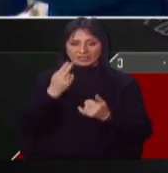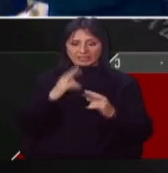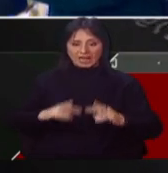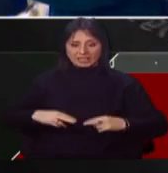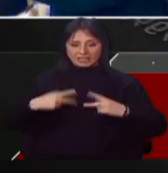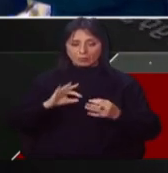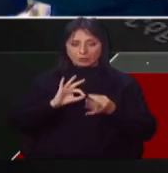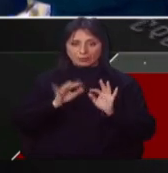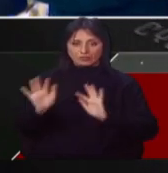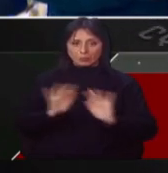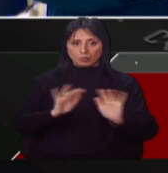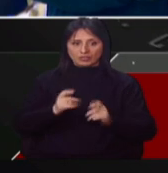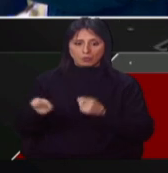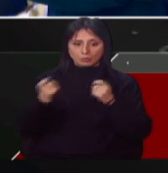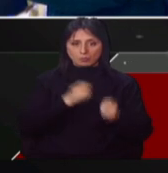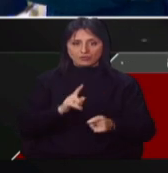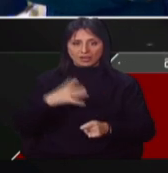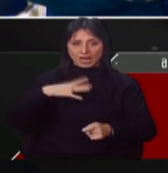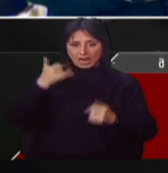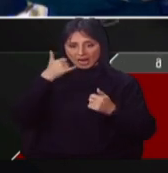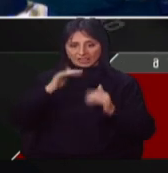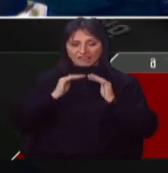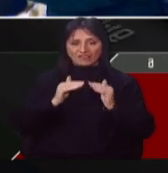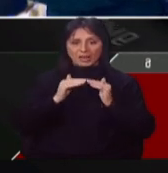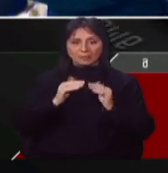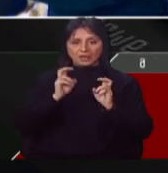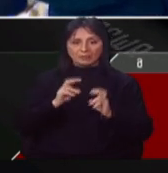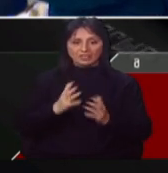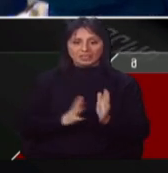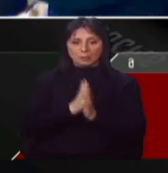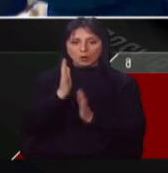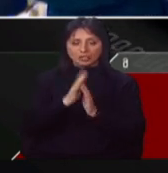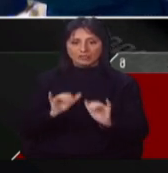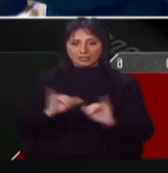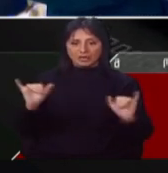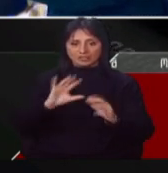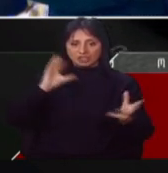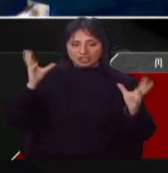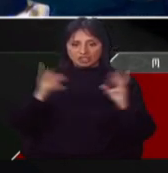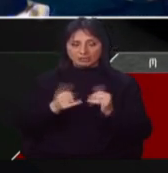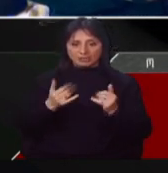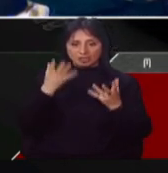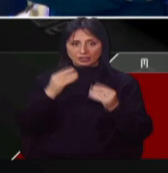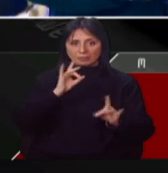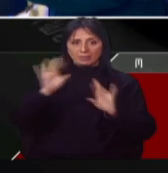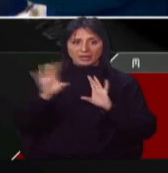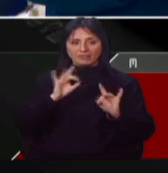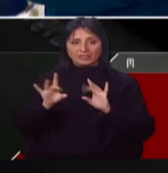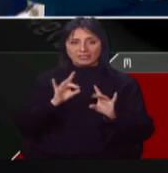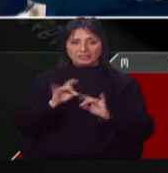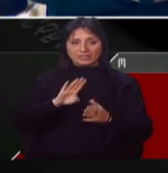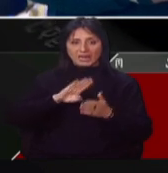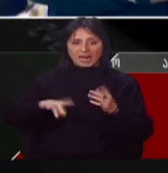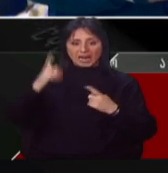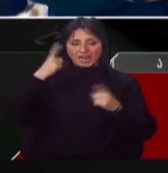გაციფრულება კონკრეტული მოქმედებების მოიტანს იმას, რომ ქართველი ფერმერების მოსავლიანობა გაიზრდება ჯამში. დღევანდელ პრეზენტაციას